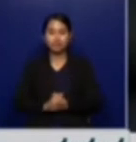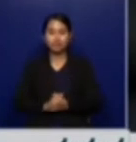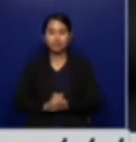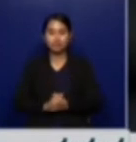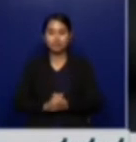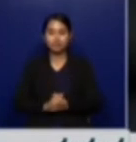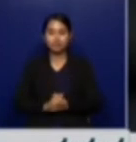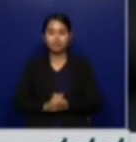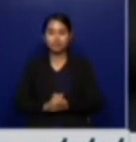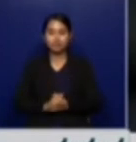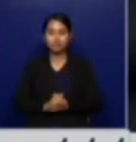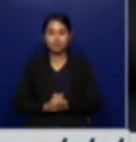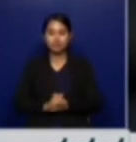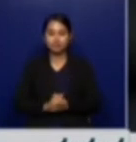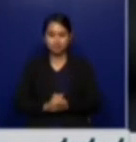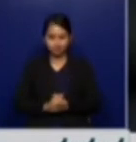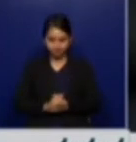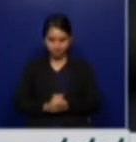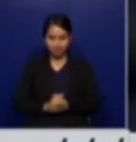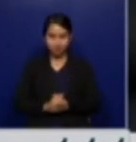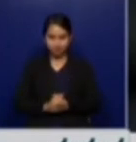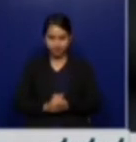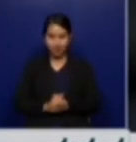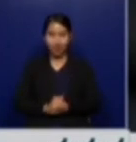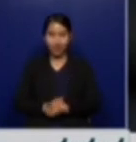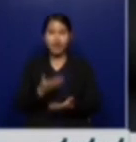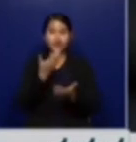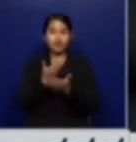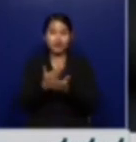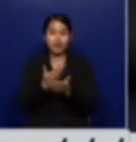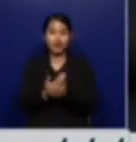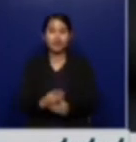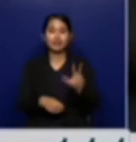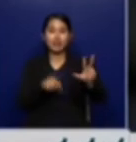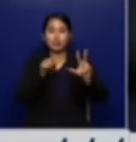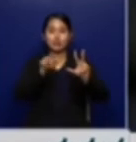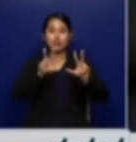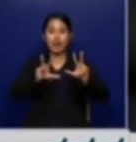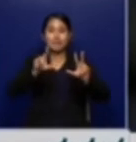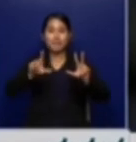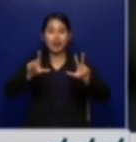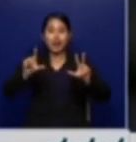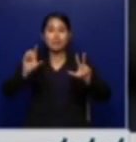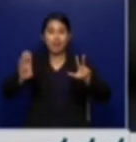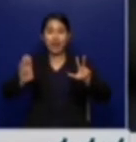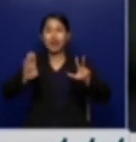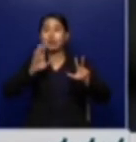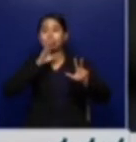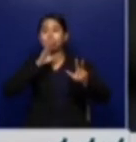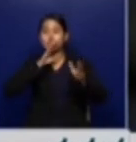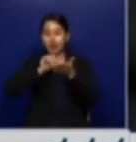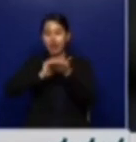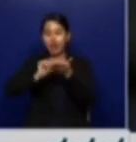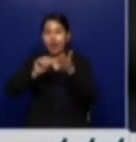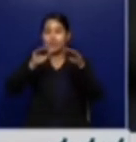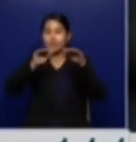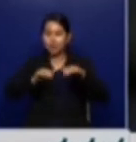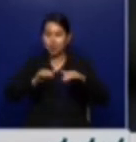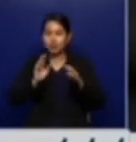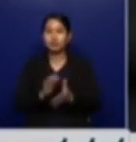การปรับลดเม็ดเงินมา 31,000 ล้านเอาตัวเลขกลมๆครับแน่นอนครับธรรมเนียมปฏิบั